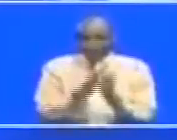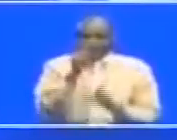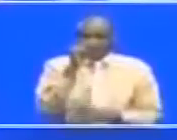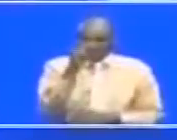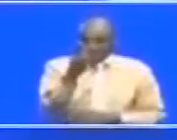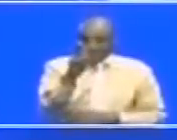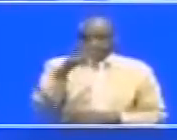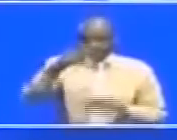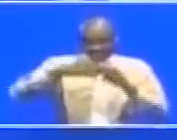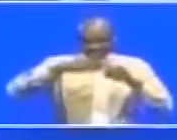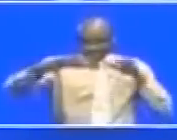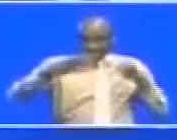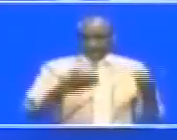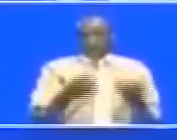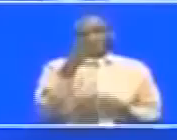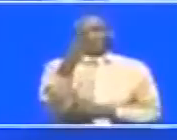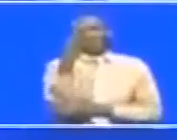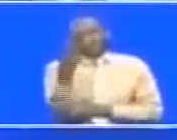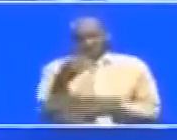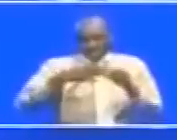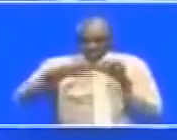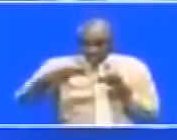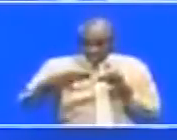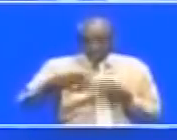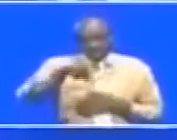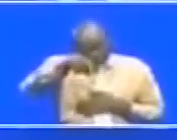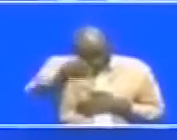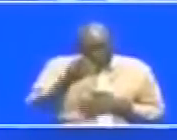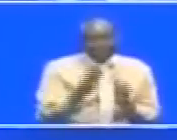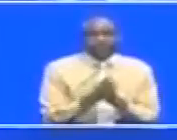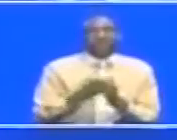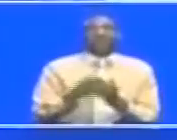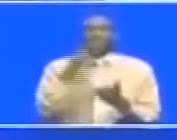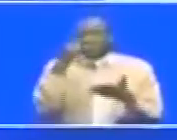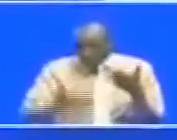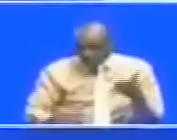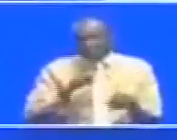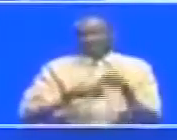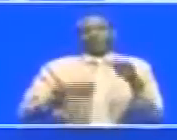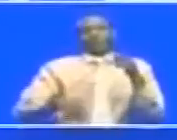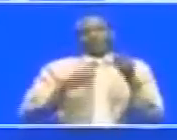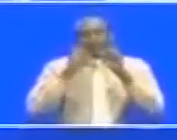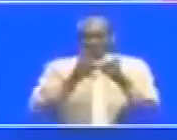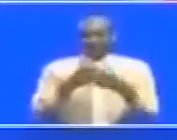nchi ama nchi 43. Hii ndio kauli yake baada ya kutoa ushindi huu.